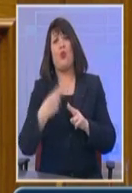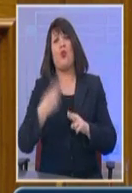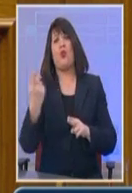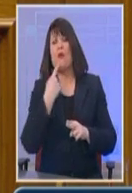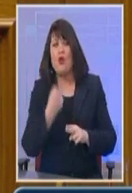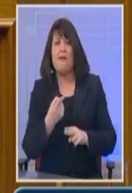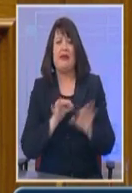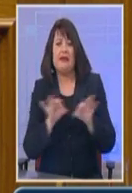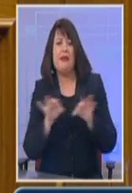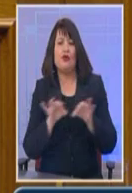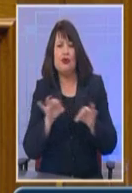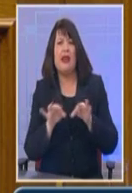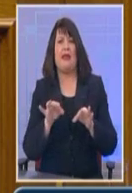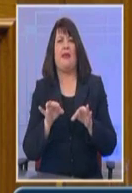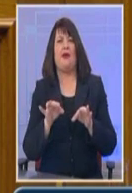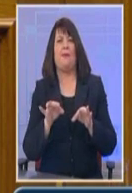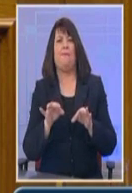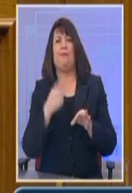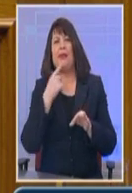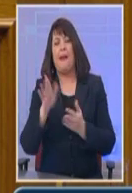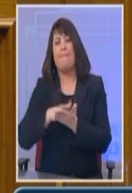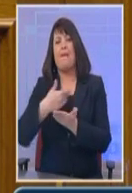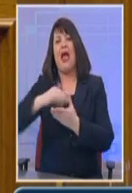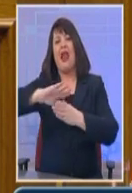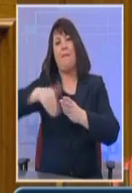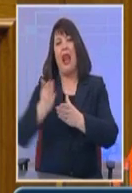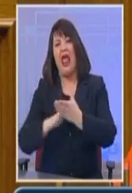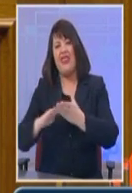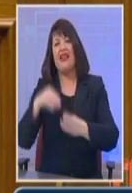να σχεδιάσετε μεταξύ γεμιστών και μαρμελάδας.